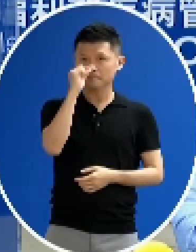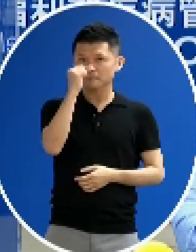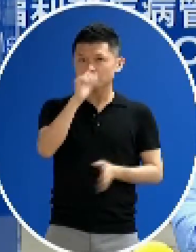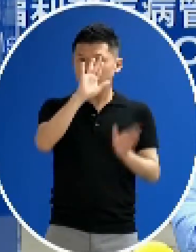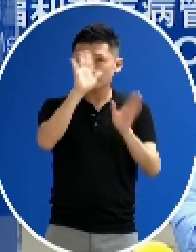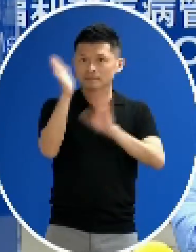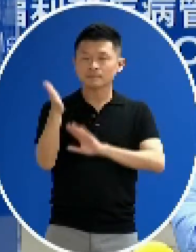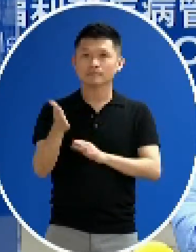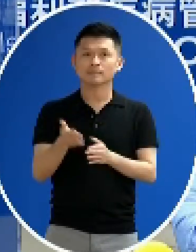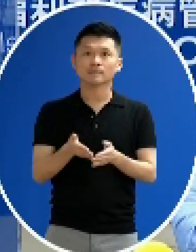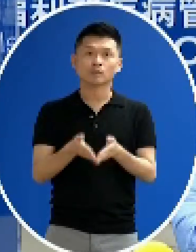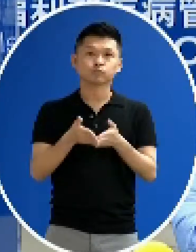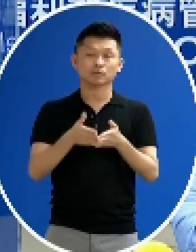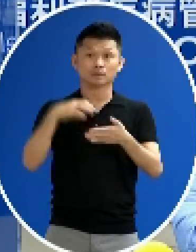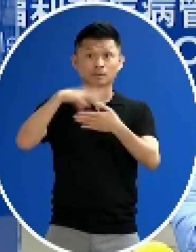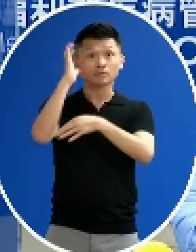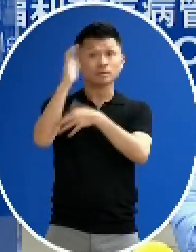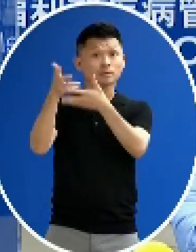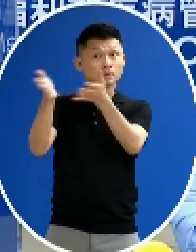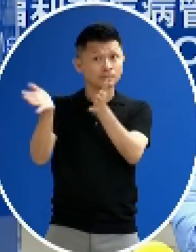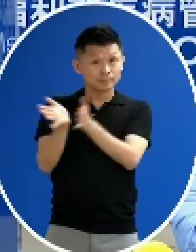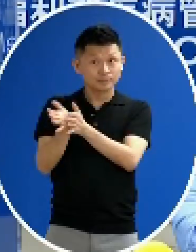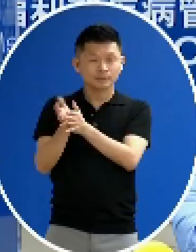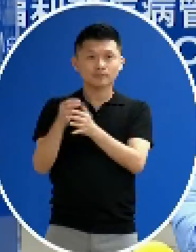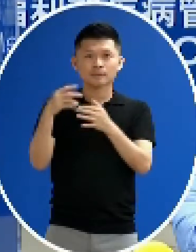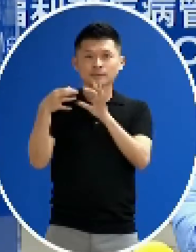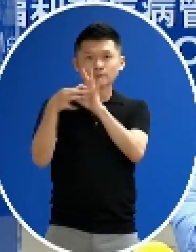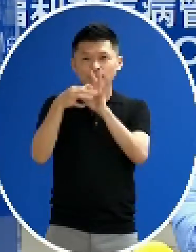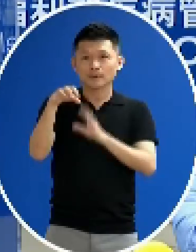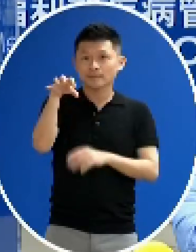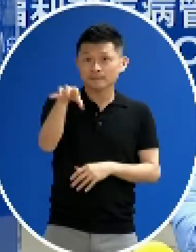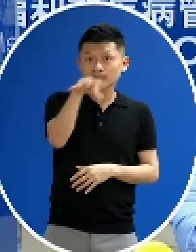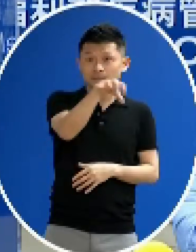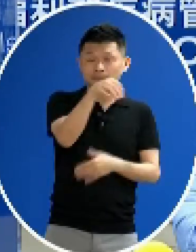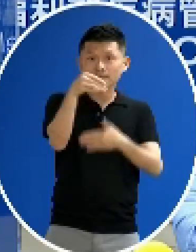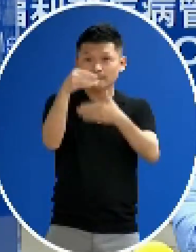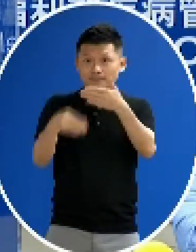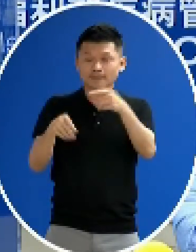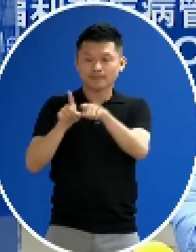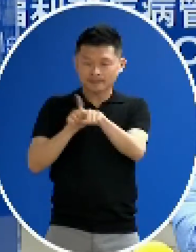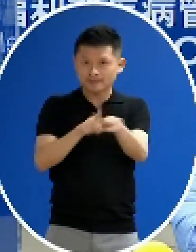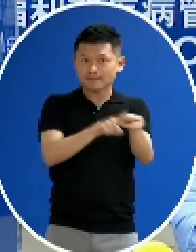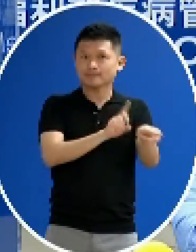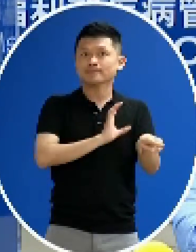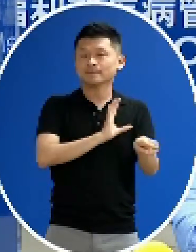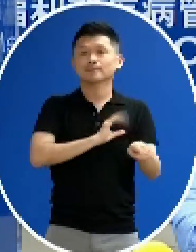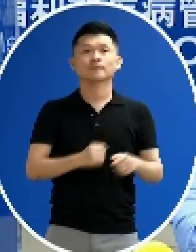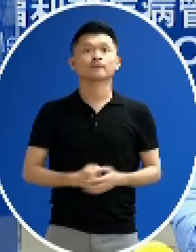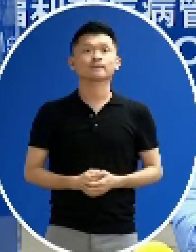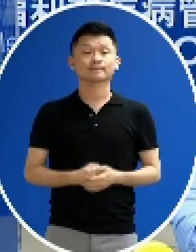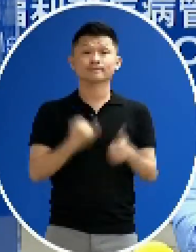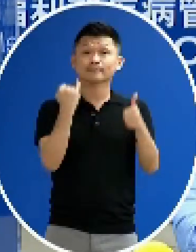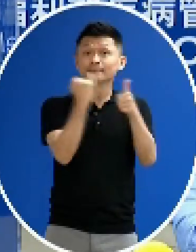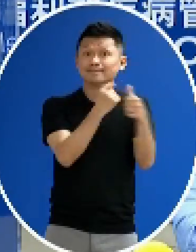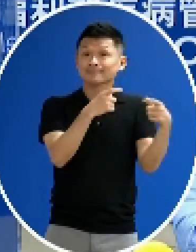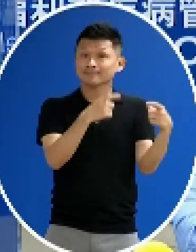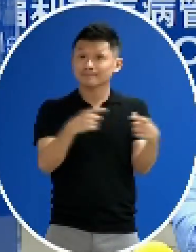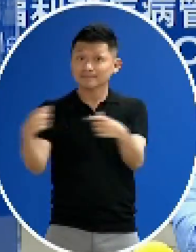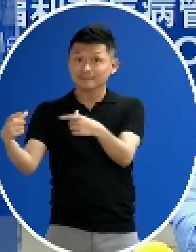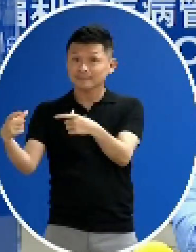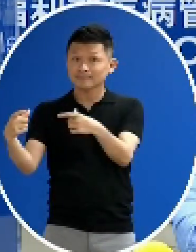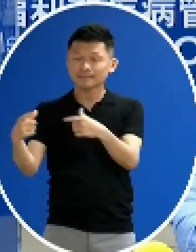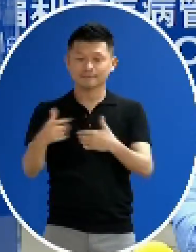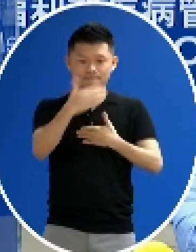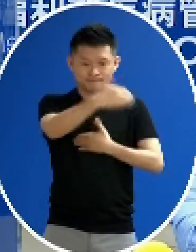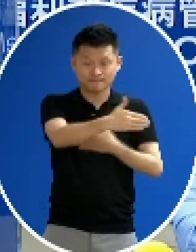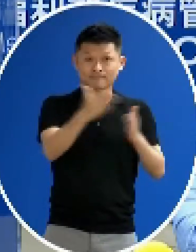就根据内政部哈还有相关的场域里面的一个规定来办理。那婚宴哈，我们是每一